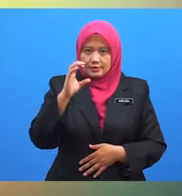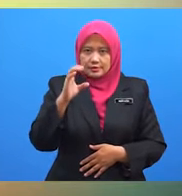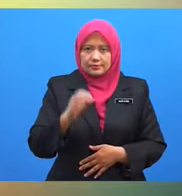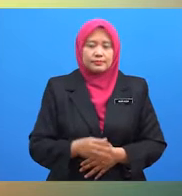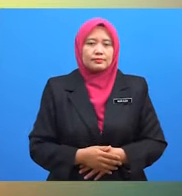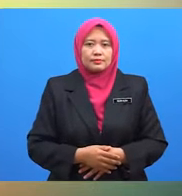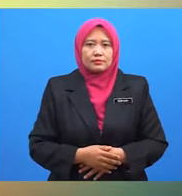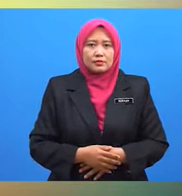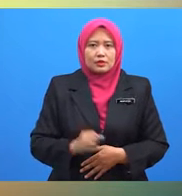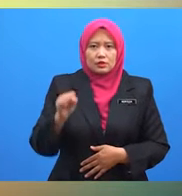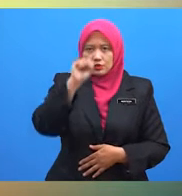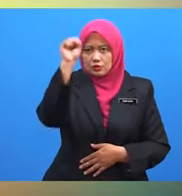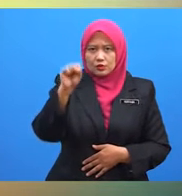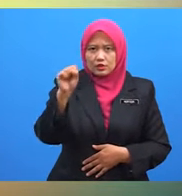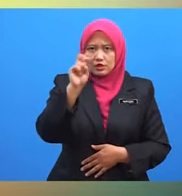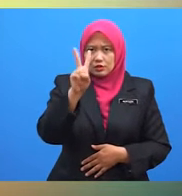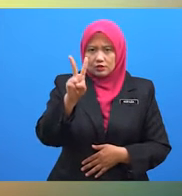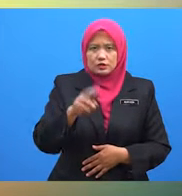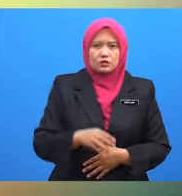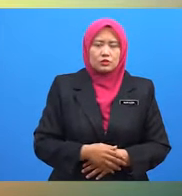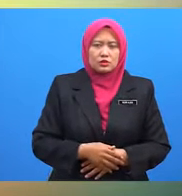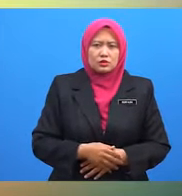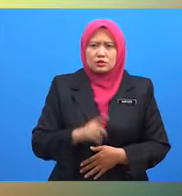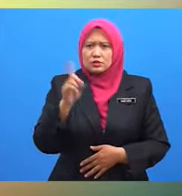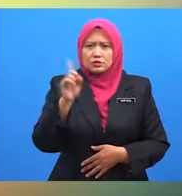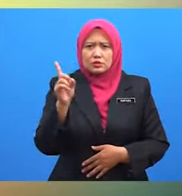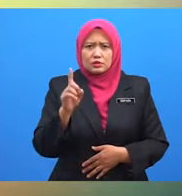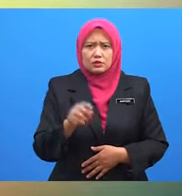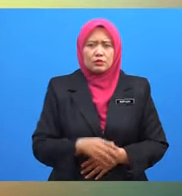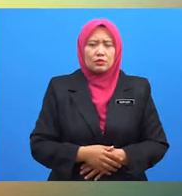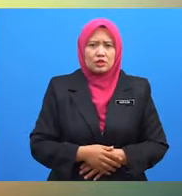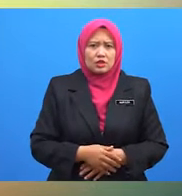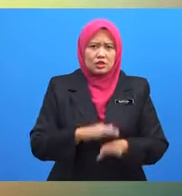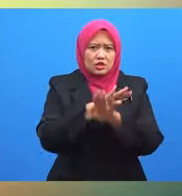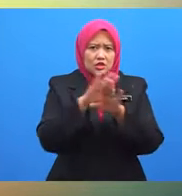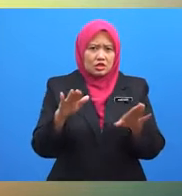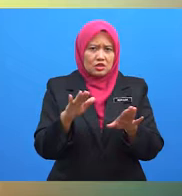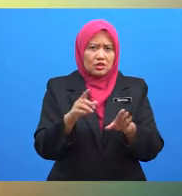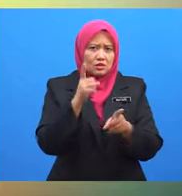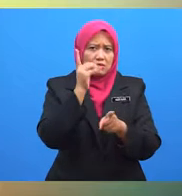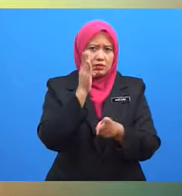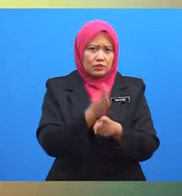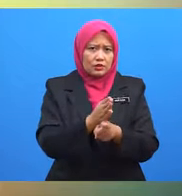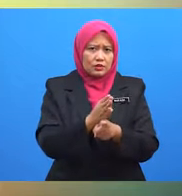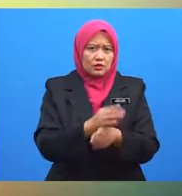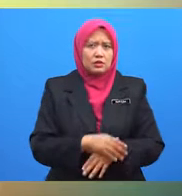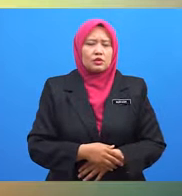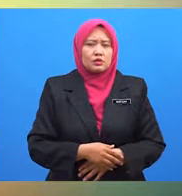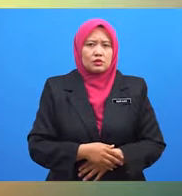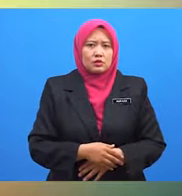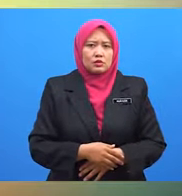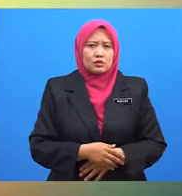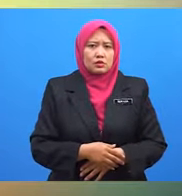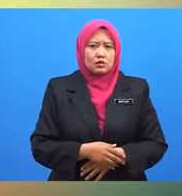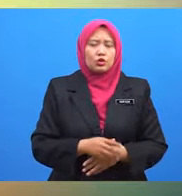Soalan kedua. Antara berikut pernyataan yang manakah tidak benar tentang kosakata bahasa Melayu kuno?